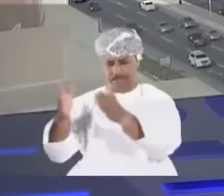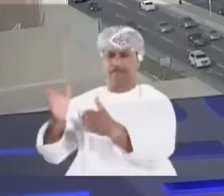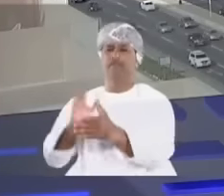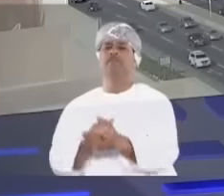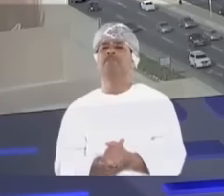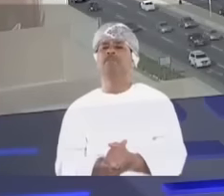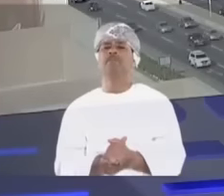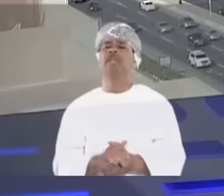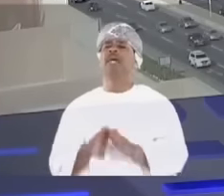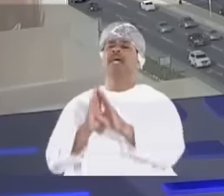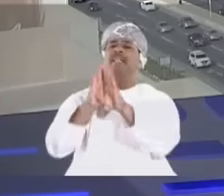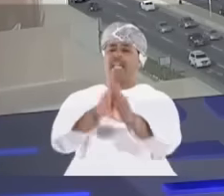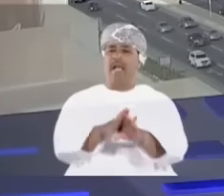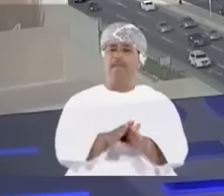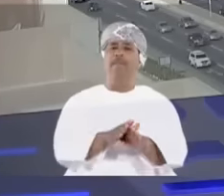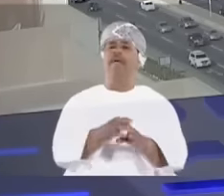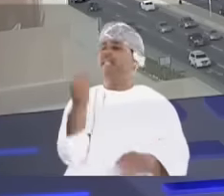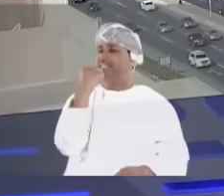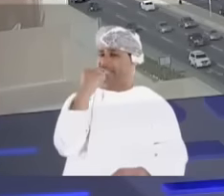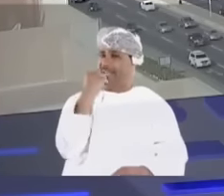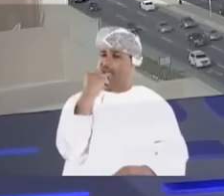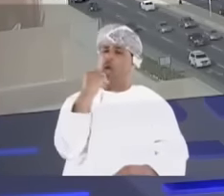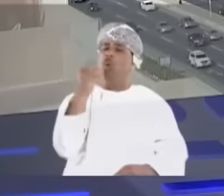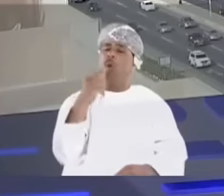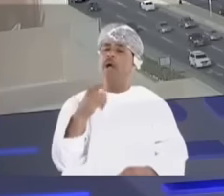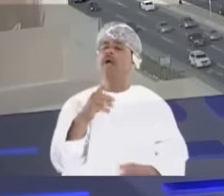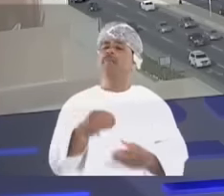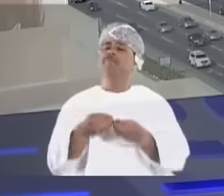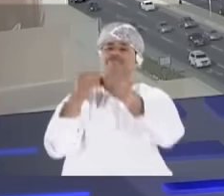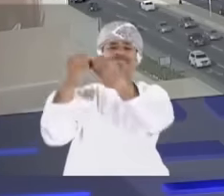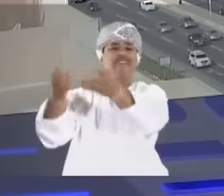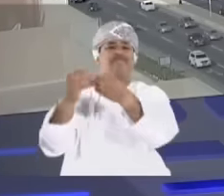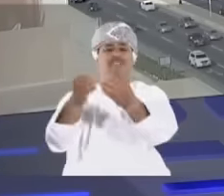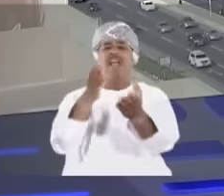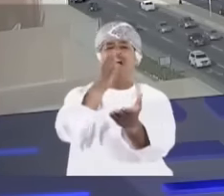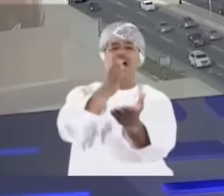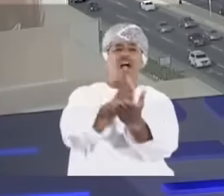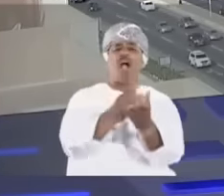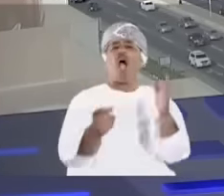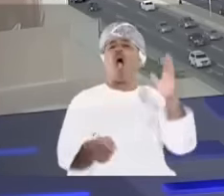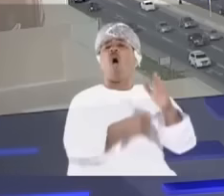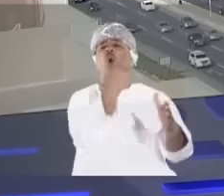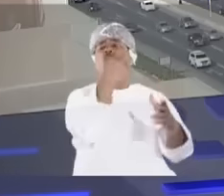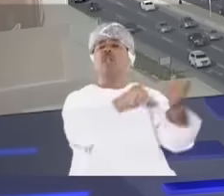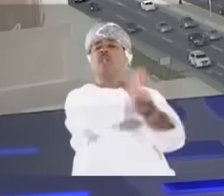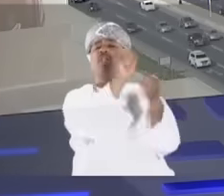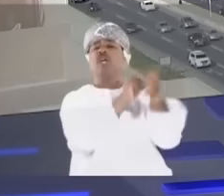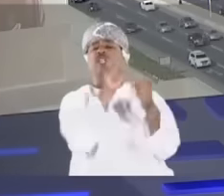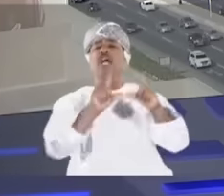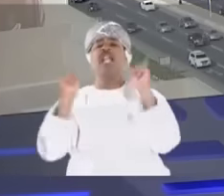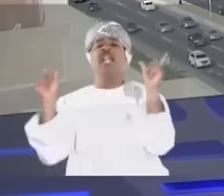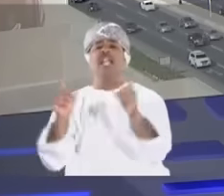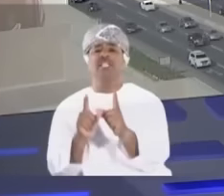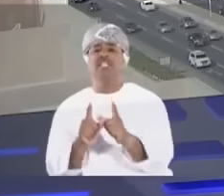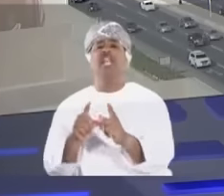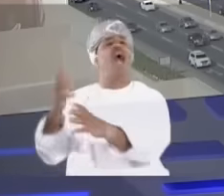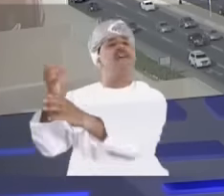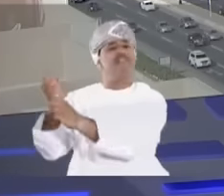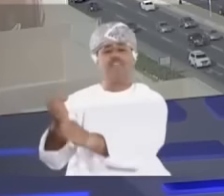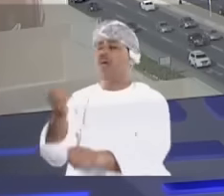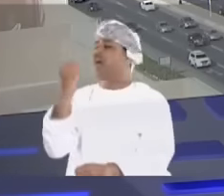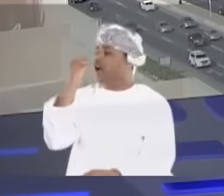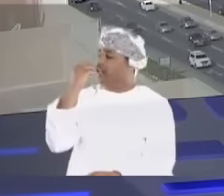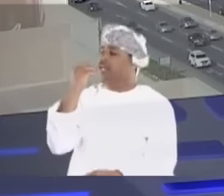آلية دعم السلع الغذائية وجدوى وصوله لمستحقي أبرز نقاشات لجنة الأمن الغذائي